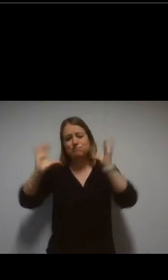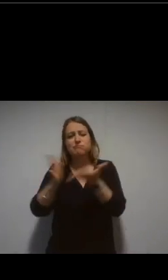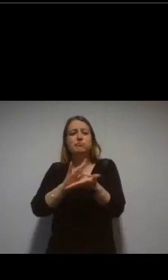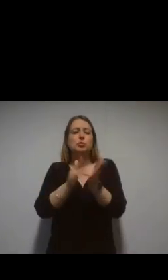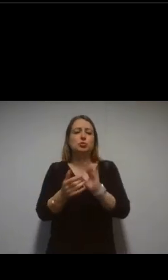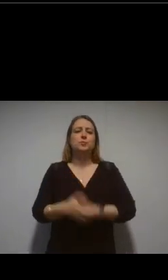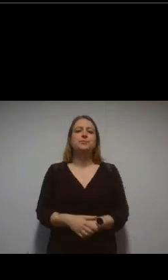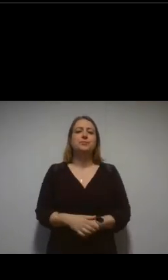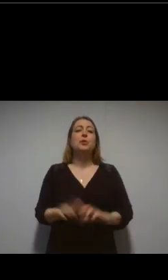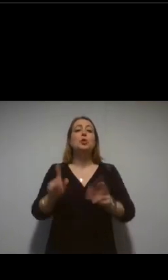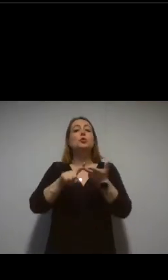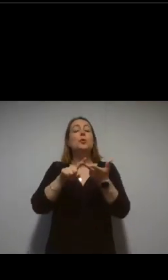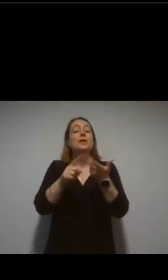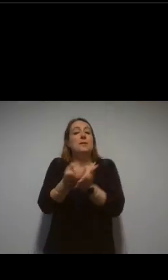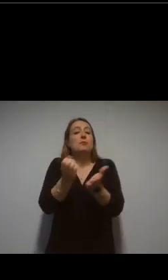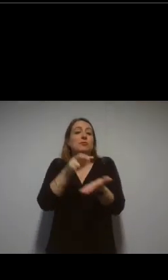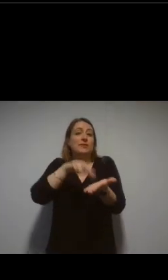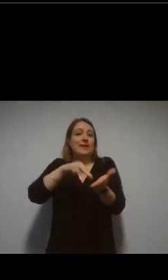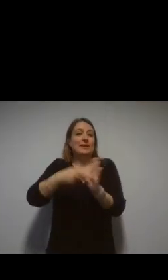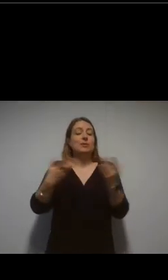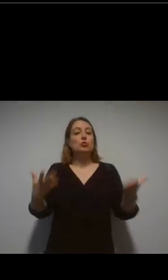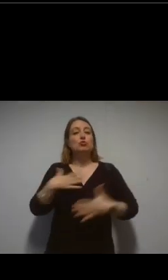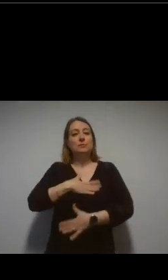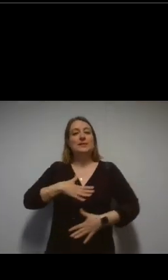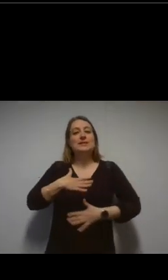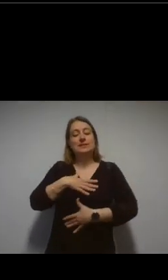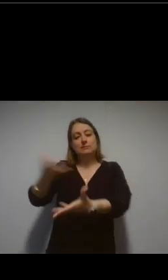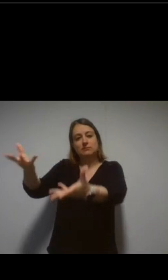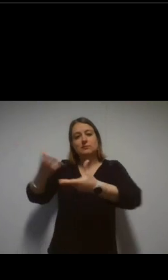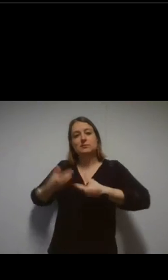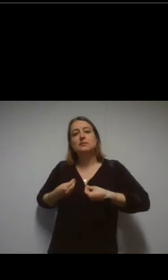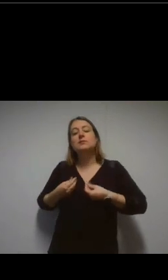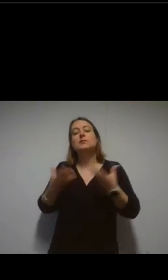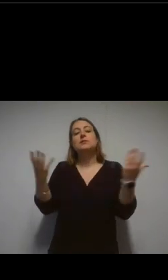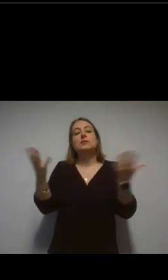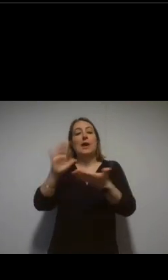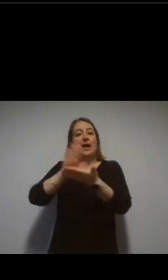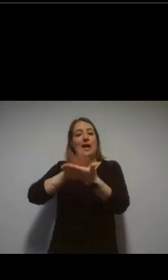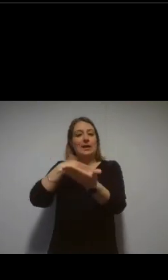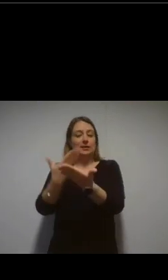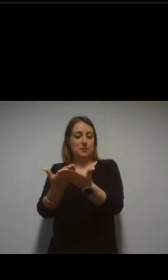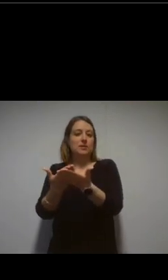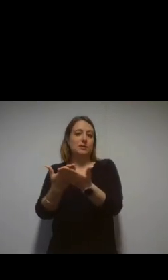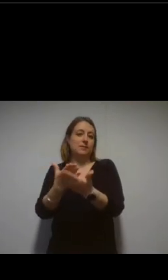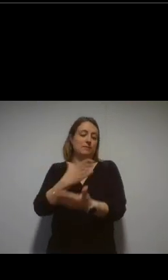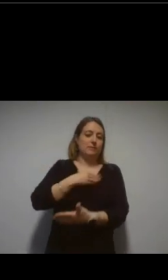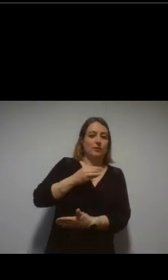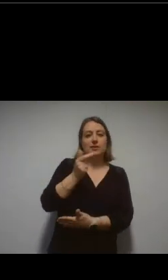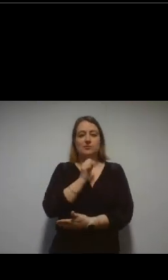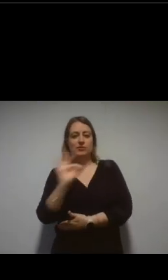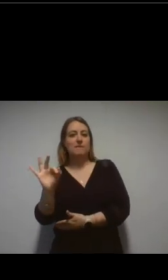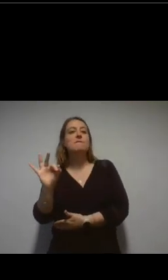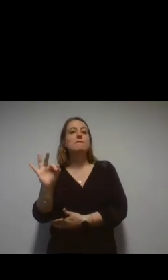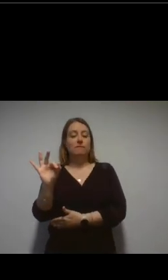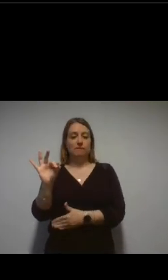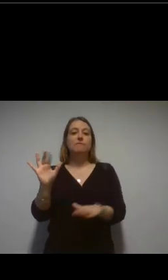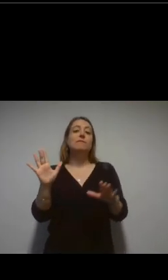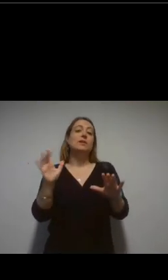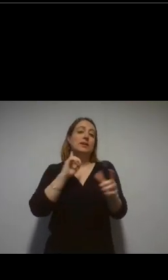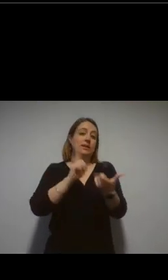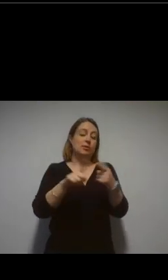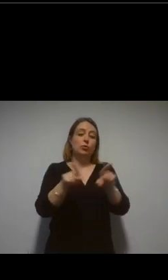modalité technique, nous avons le plaisir aujourd'hui d'avoir avec nous des interprètes français, langue des signes française et